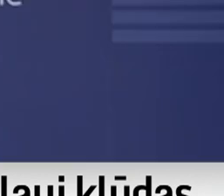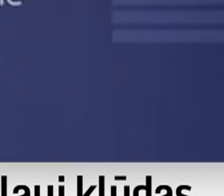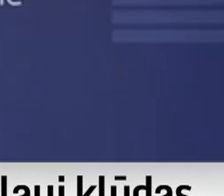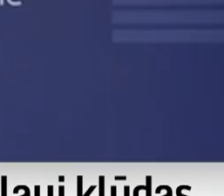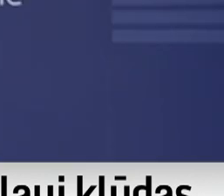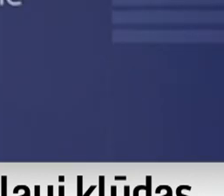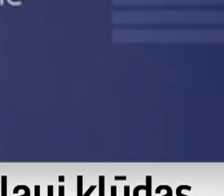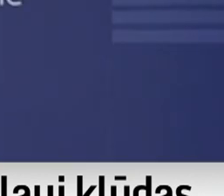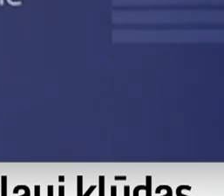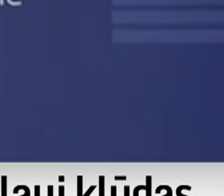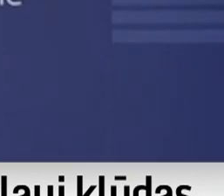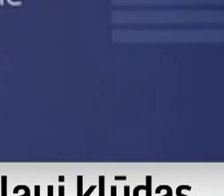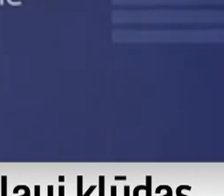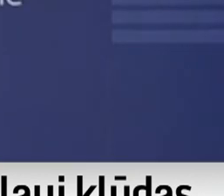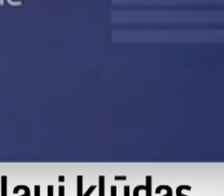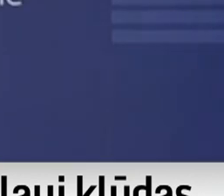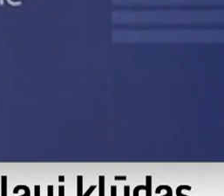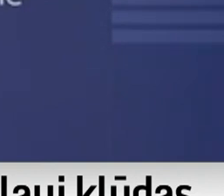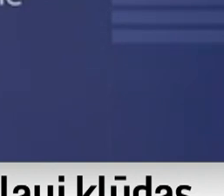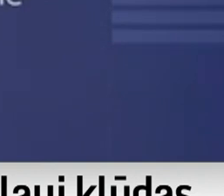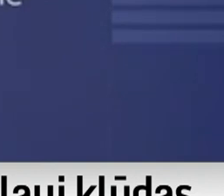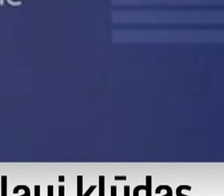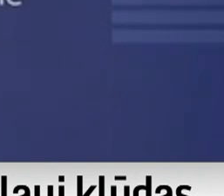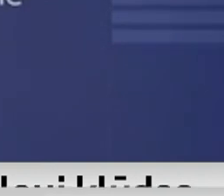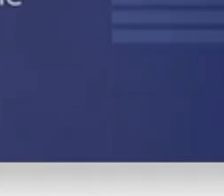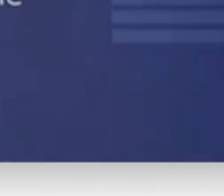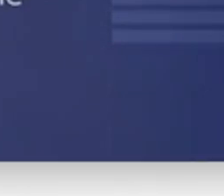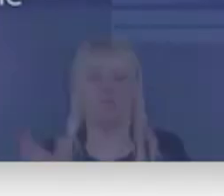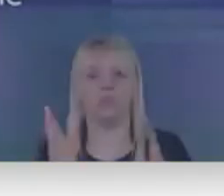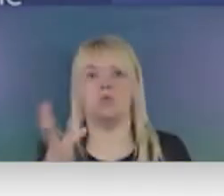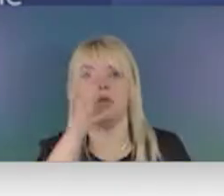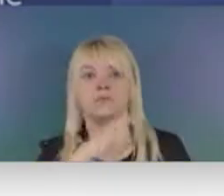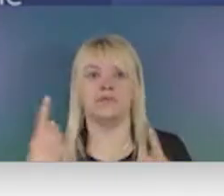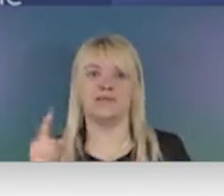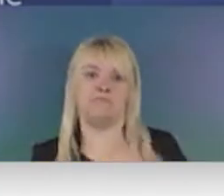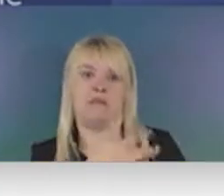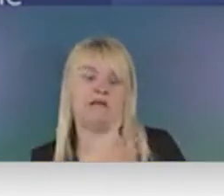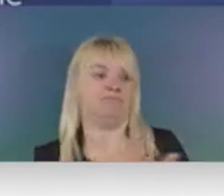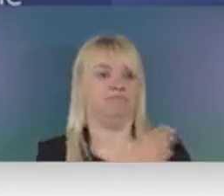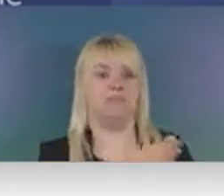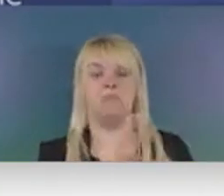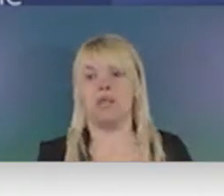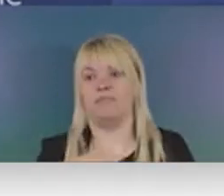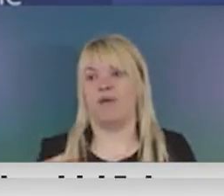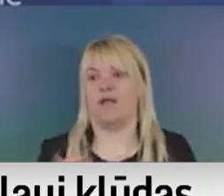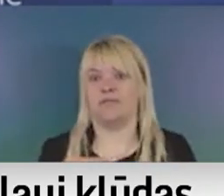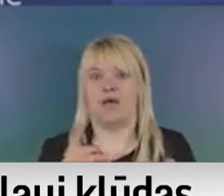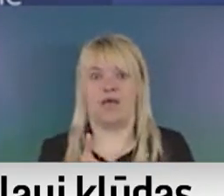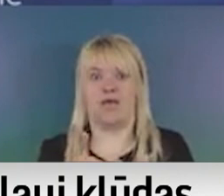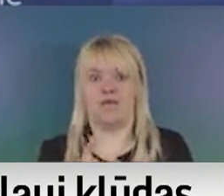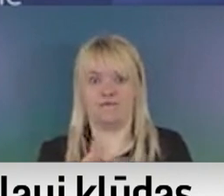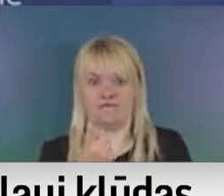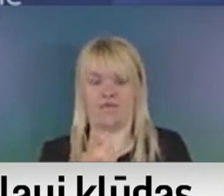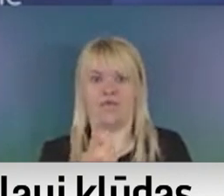prasīts. Ja tas būtu pakalpojums privātā sektorā, tad iedzīvotājiem būtu iespēja aiziet pie kā citu pakalpojumu sniedzēju, diemžēl attiecībā uz pašvaldību tādas iespējas īsti